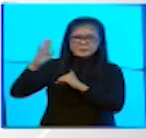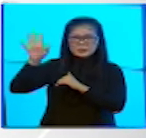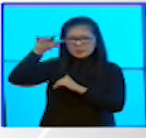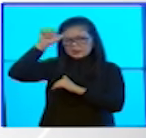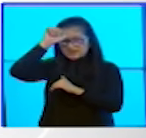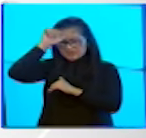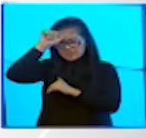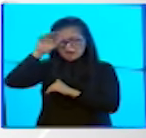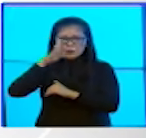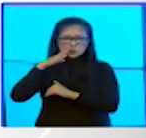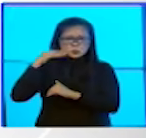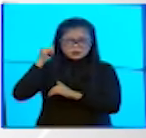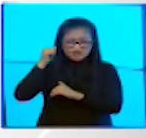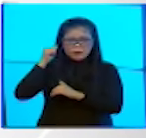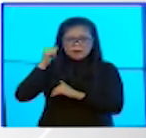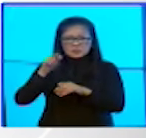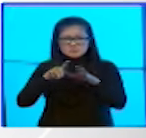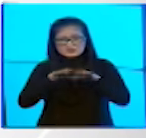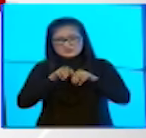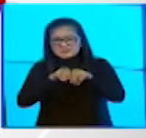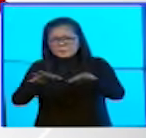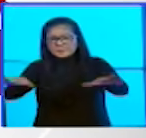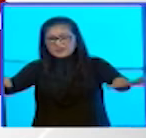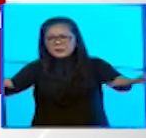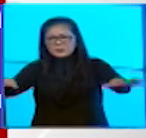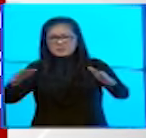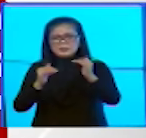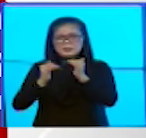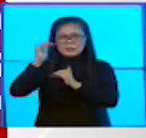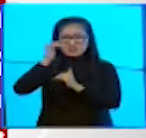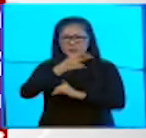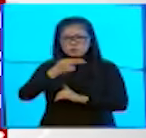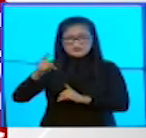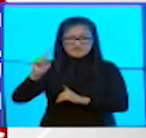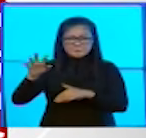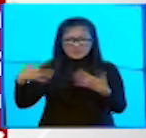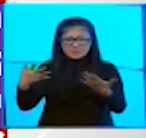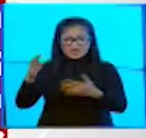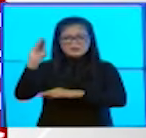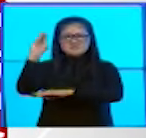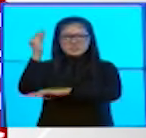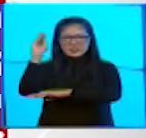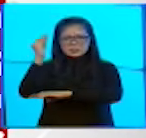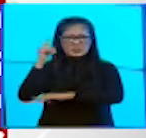Sementara sebaran kasus baru di Indonesia tertinggi di DKI Jakarta, Jawa Barat, Jawa Tengah, Jawa Timur, dan Banten.